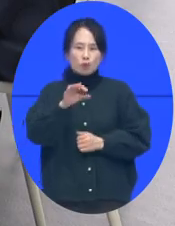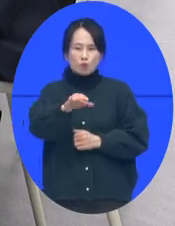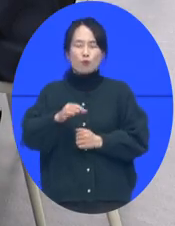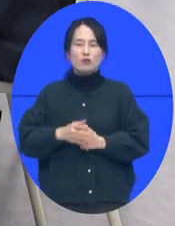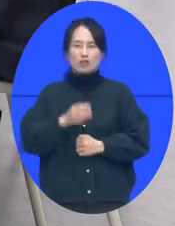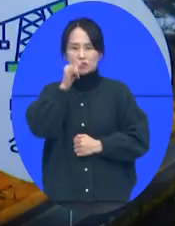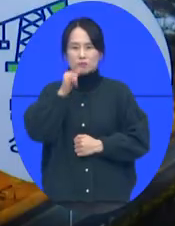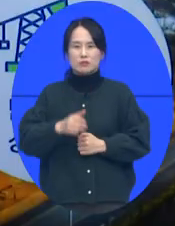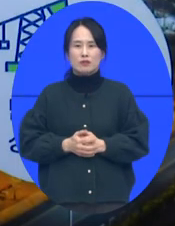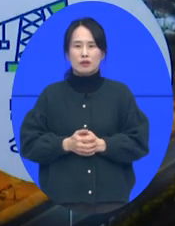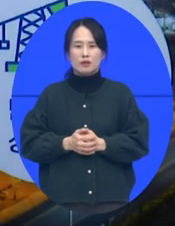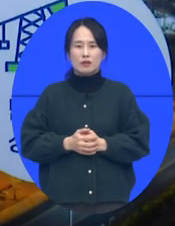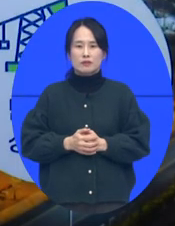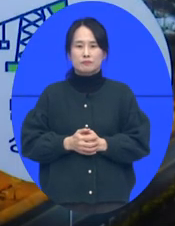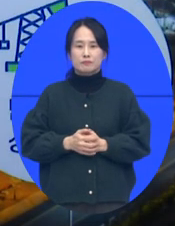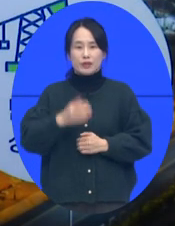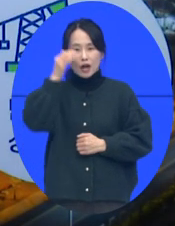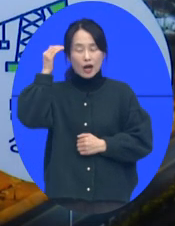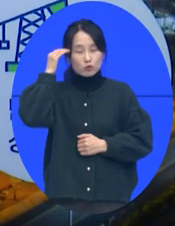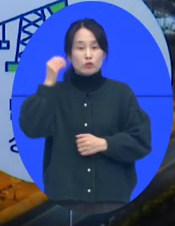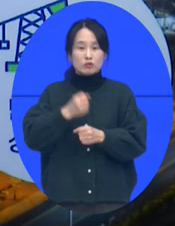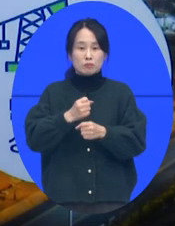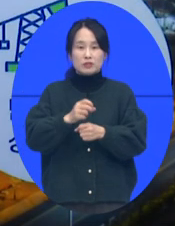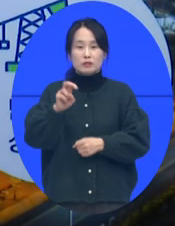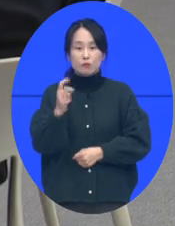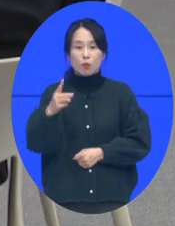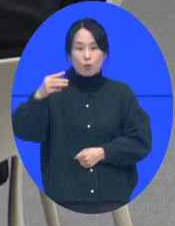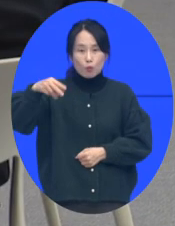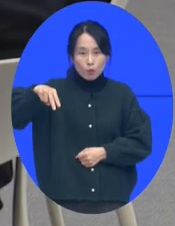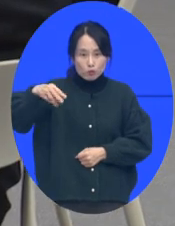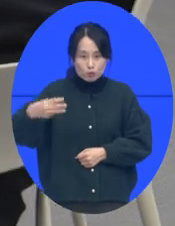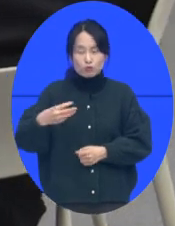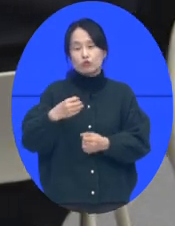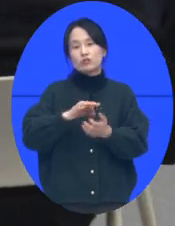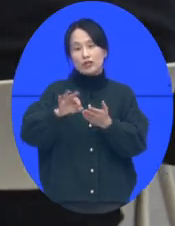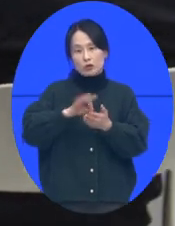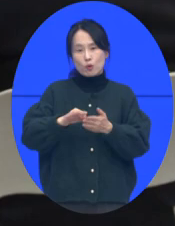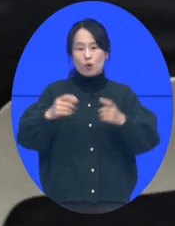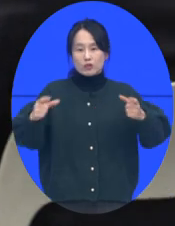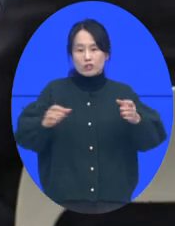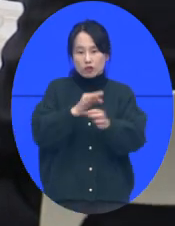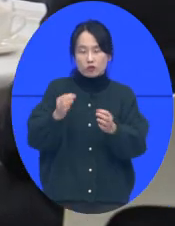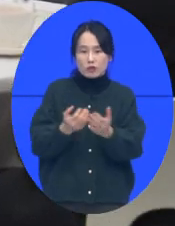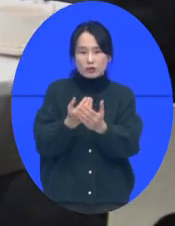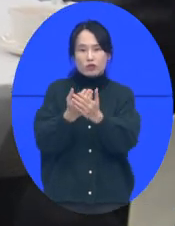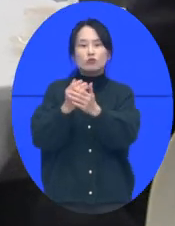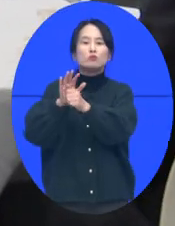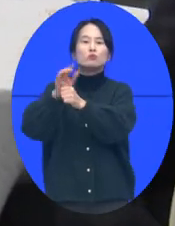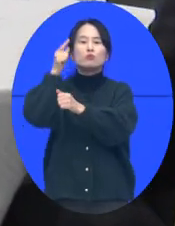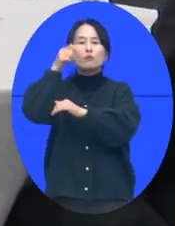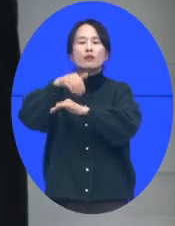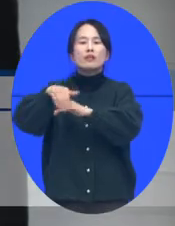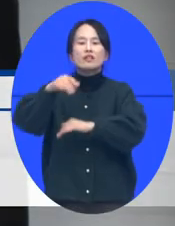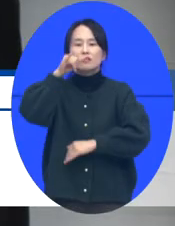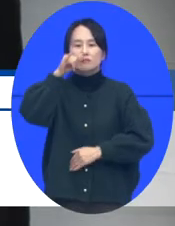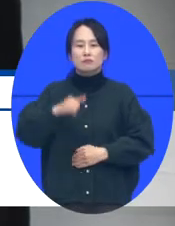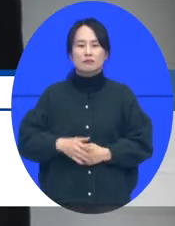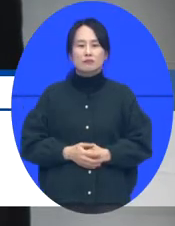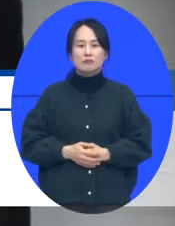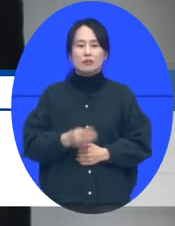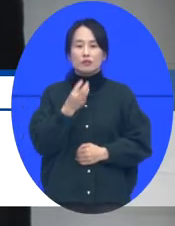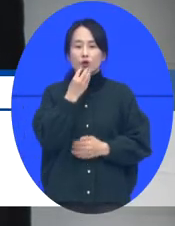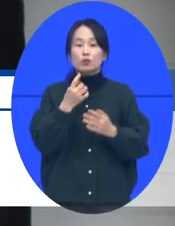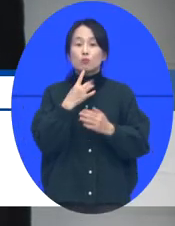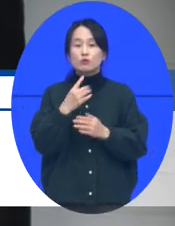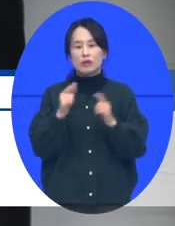특징. 국내산 모듈을 쓰고 지역 업체로부터 자재를 조달해 지역 경제 활성화에도 이바지합니다. 경기도뿐만